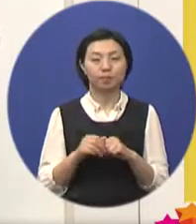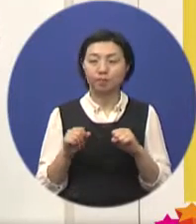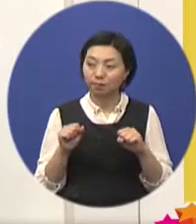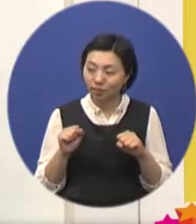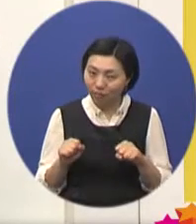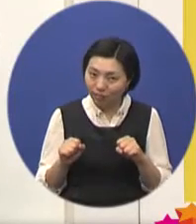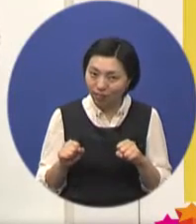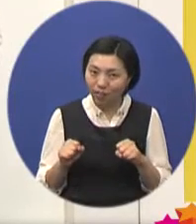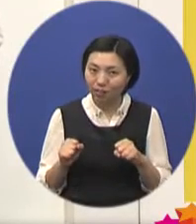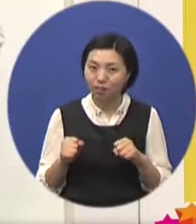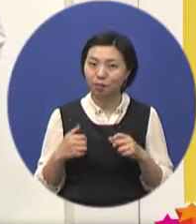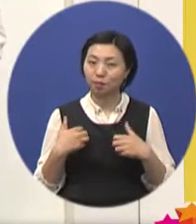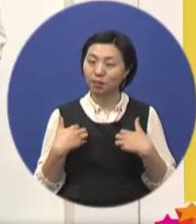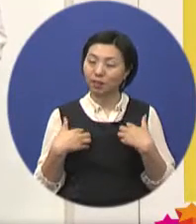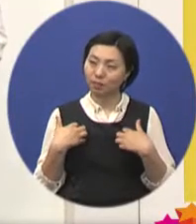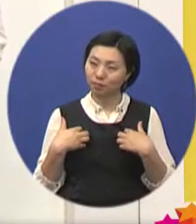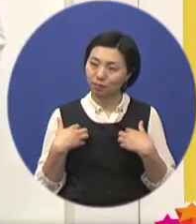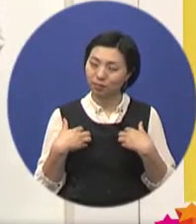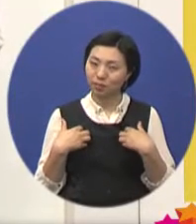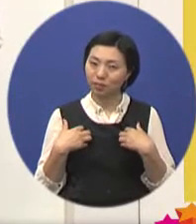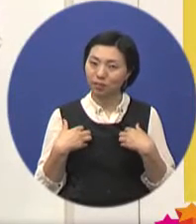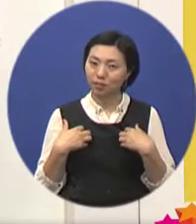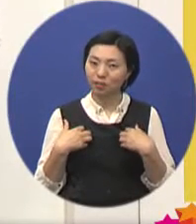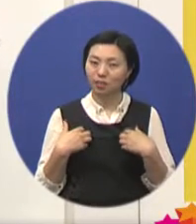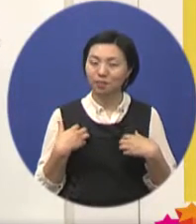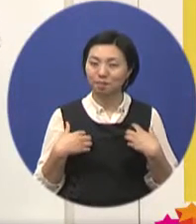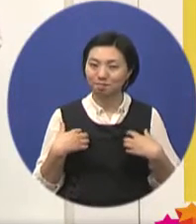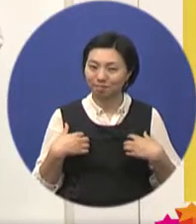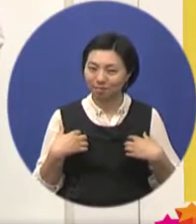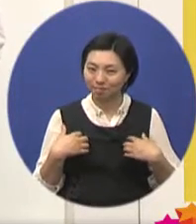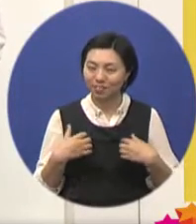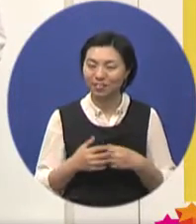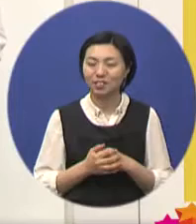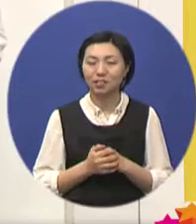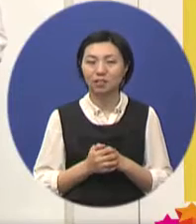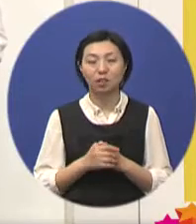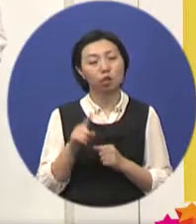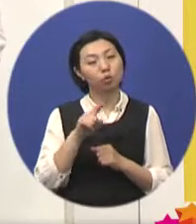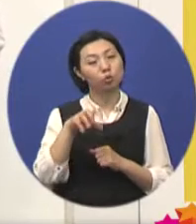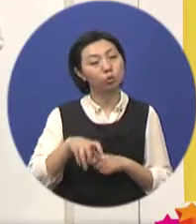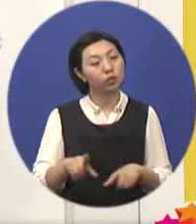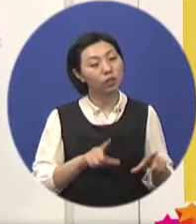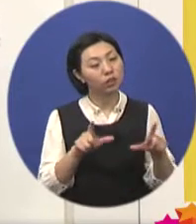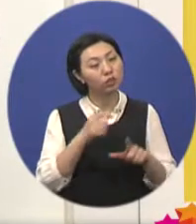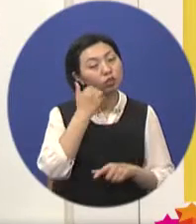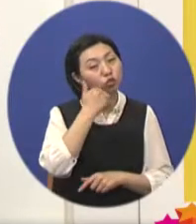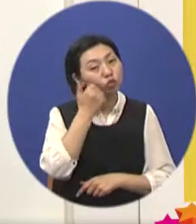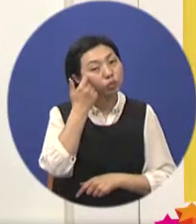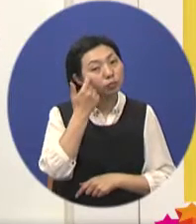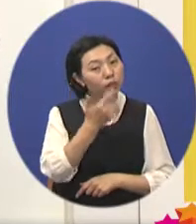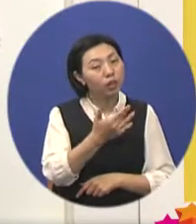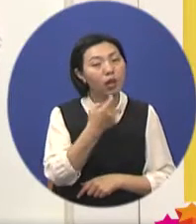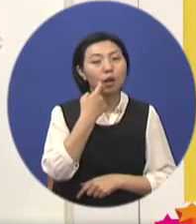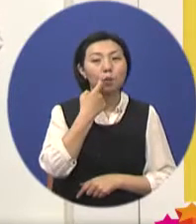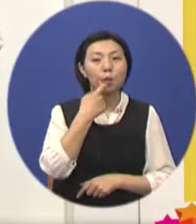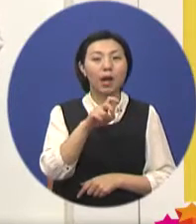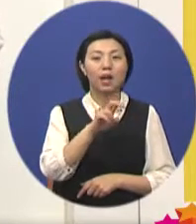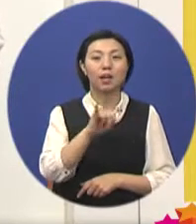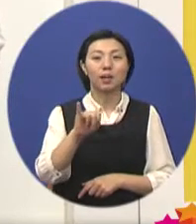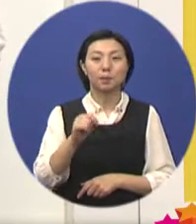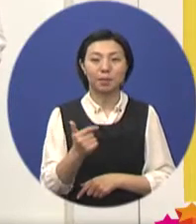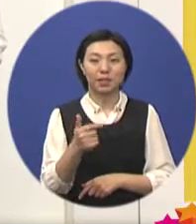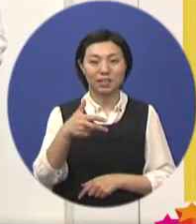안녕하세요. 반갑습니다. 네, 반갑습니다. 어디 반갑습니다. 사시는 누구신지, 아,